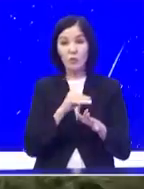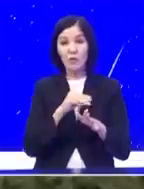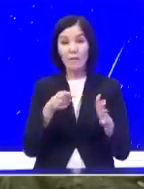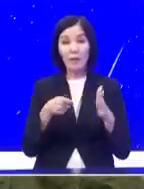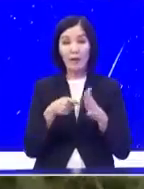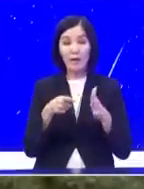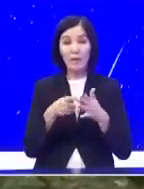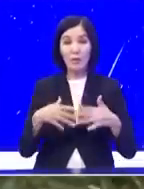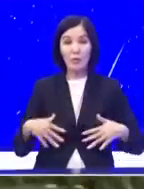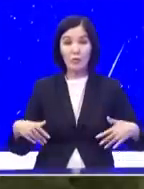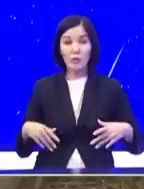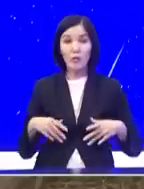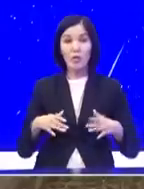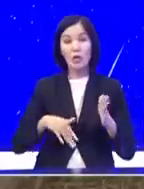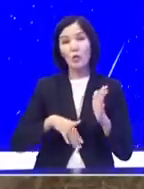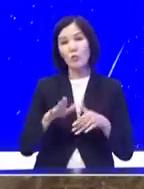скот или его лучше продать.